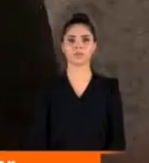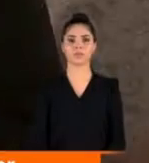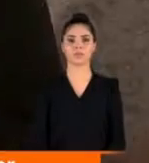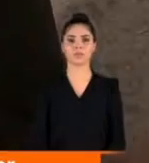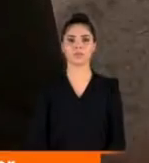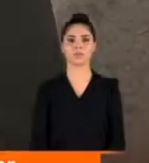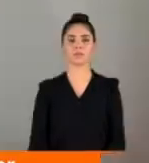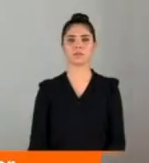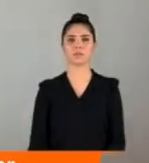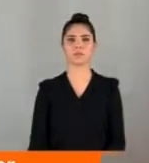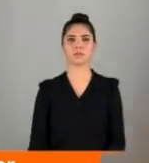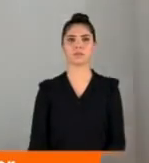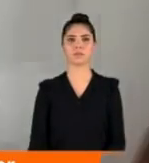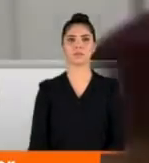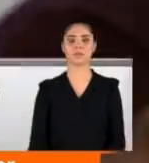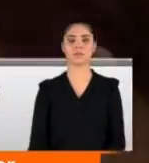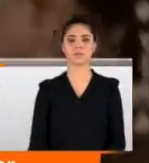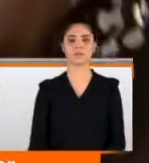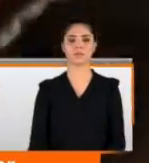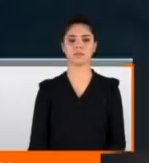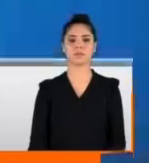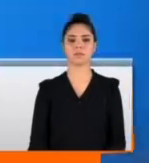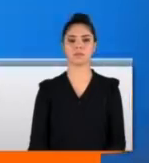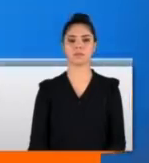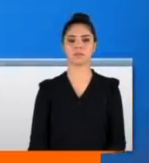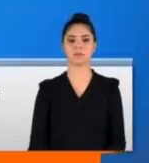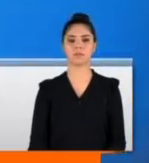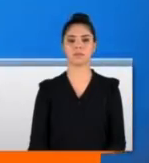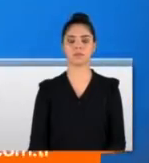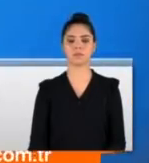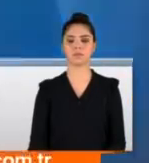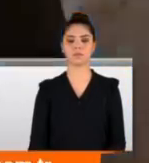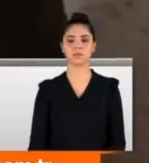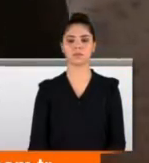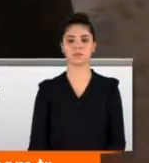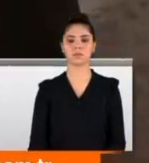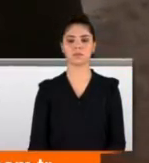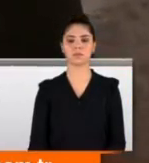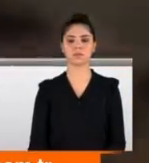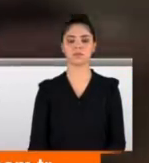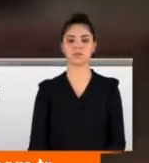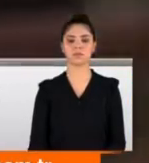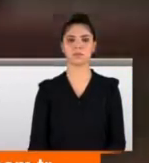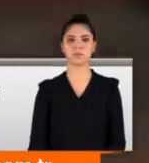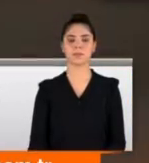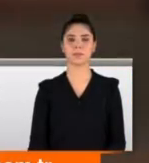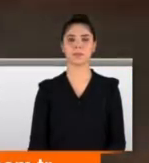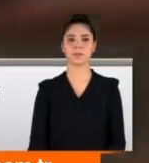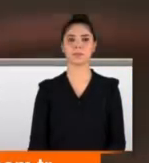Benim hiç hayatım yok ki şimdilik. Ben yaşadığımı bilmiyorum ki. Benim torunlarım yanımda olmadıktan sonra ben yaşayamam ki.